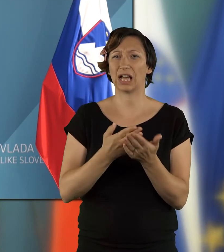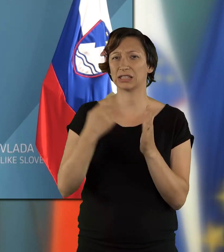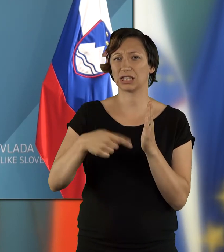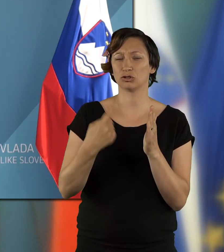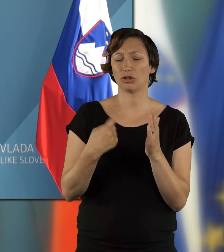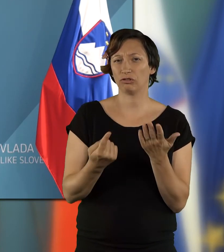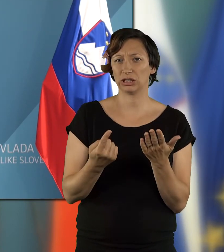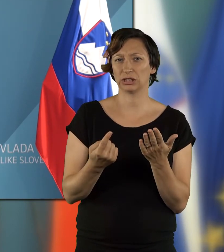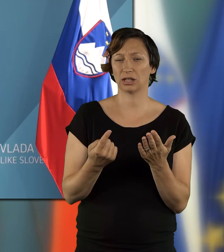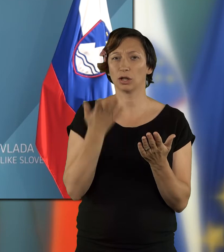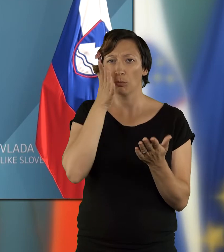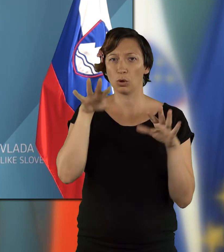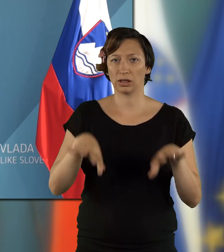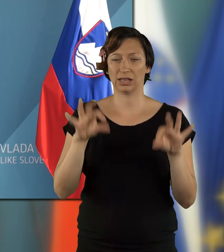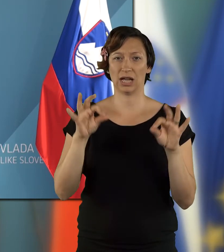bo to zdaj na...